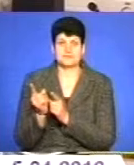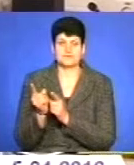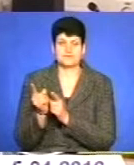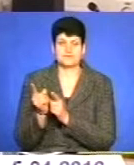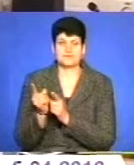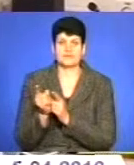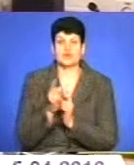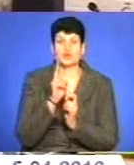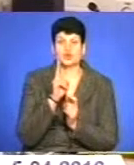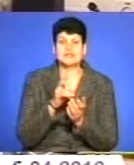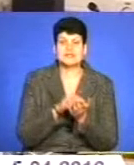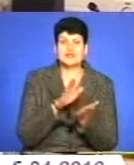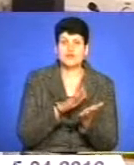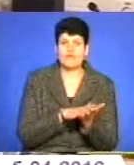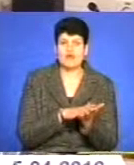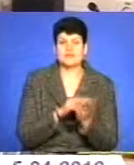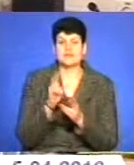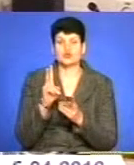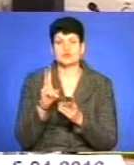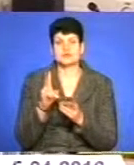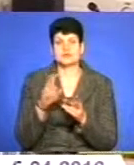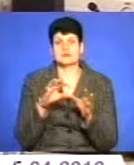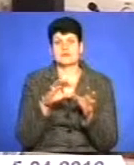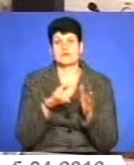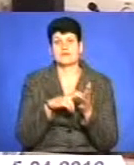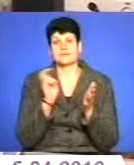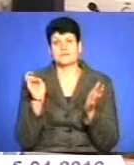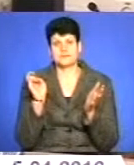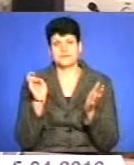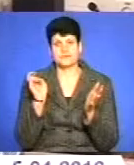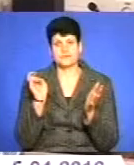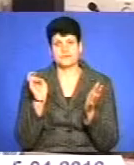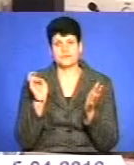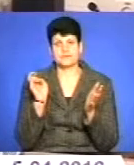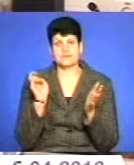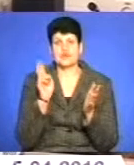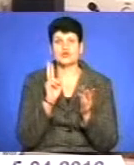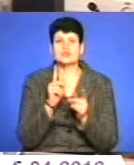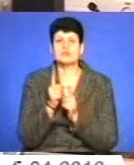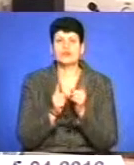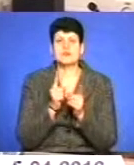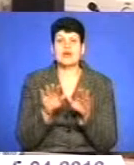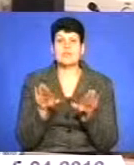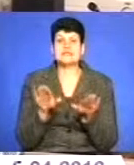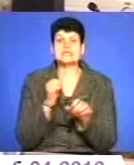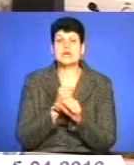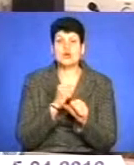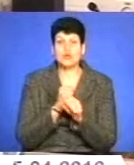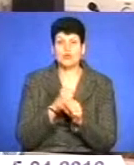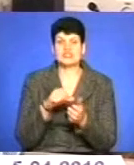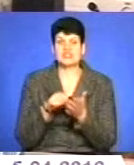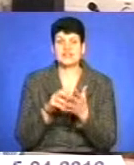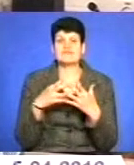якісь зміни, хтось зареєструвався, хтось знявся з реєстрації, хтось змінив місце роботи із членів